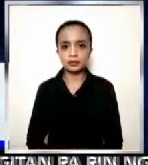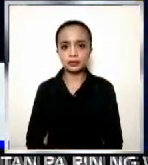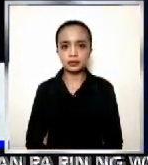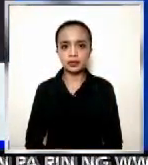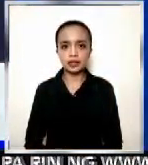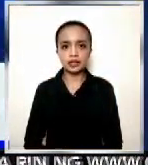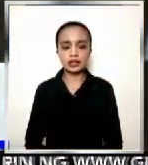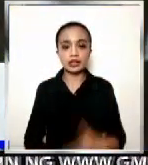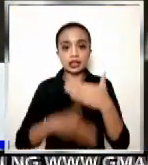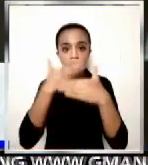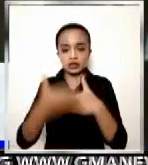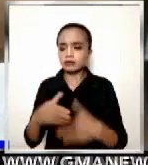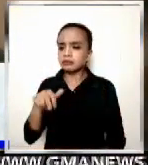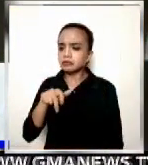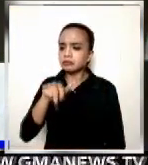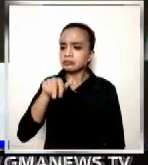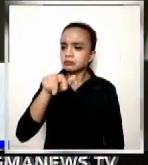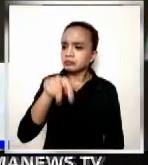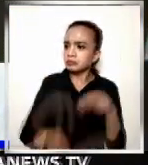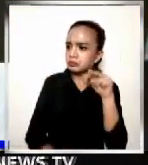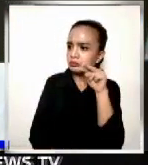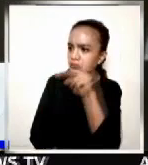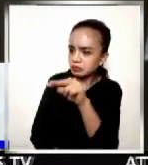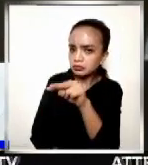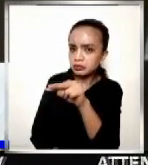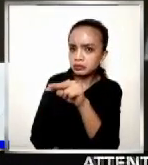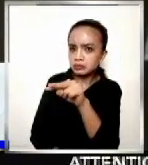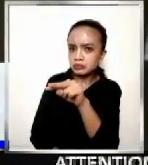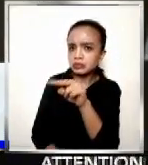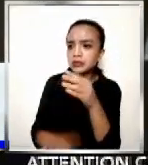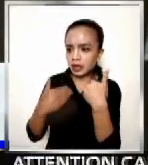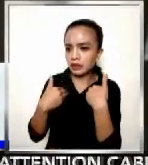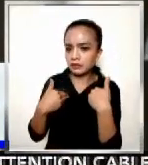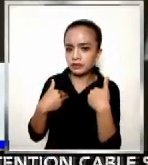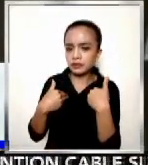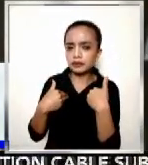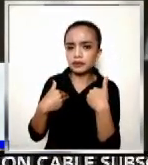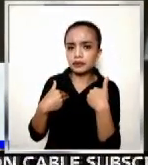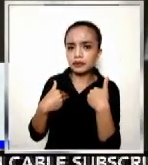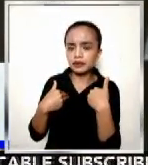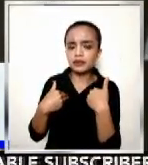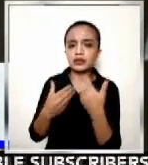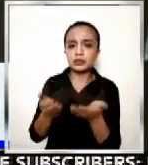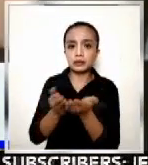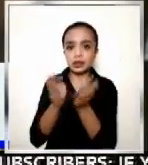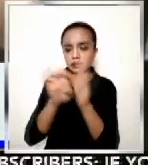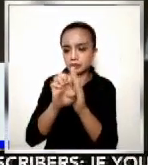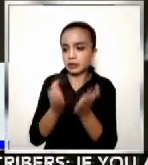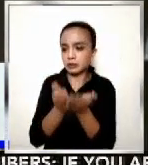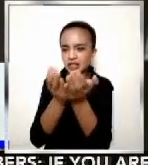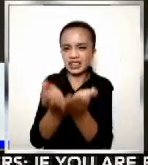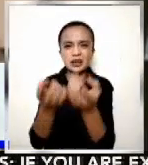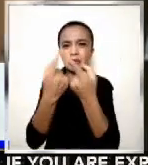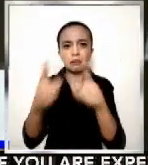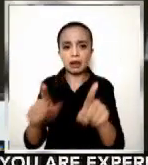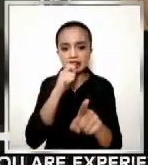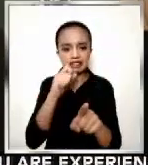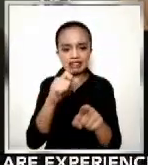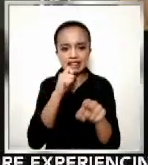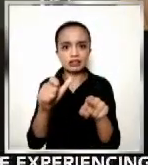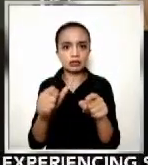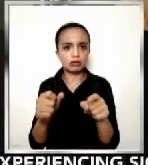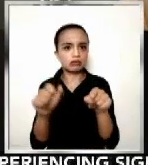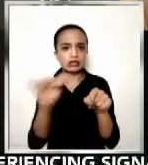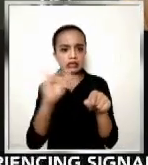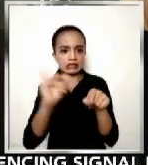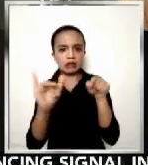mo, makikita mo pag dahil nadadaanan na baka. Pero hindi ganito kakapal, hindi ganito kabright.